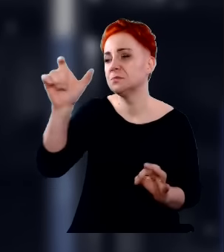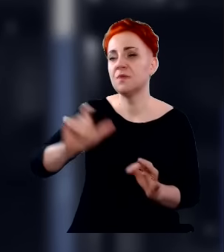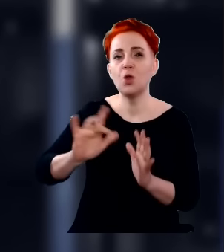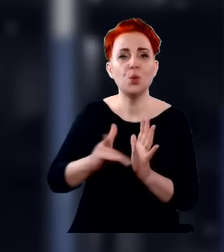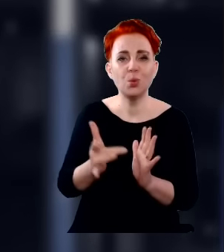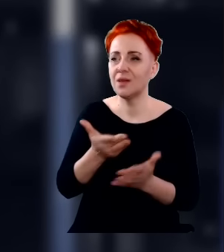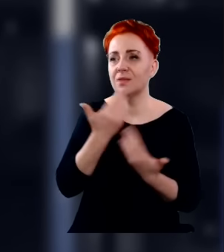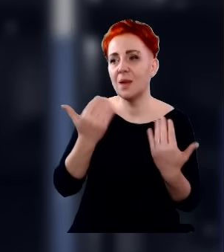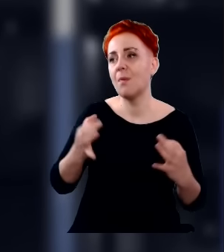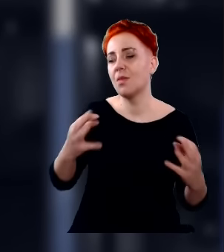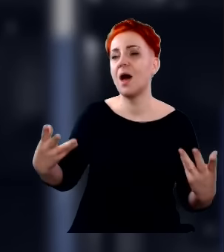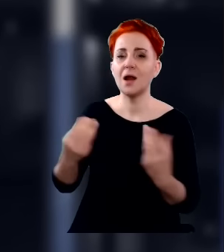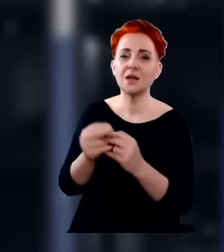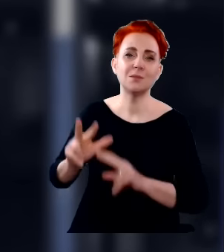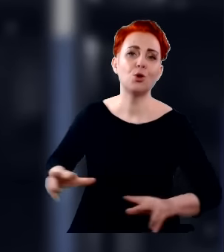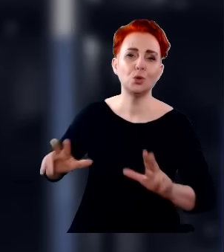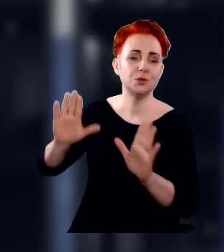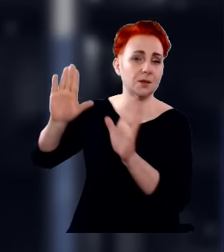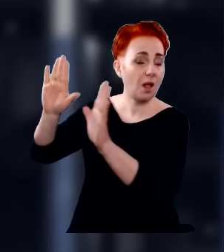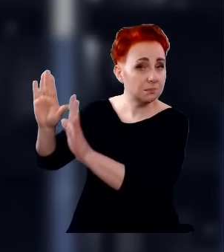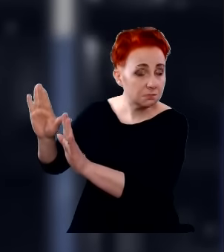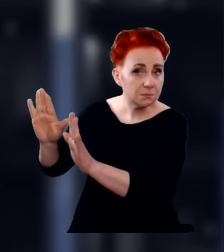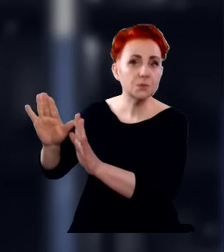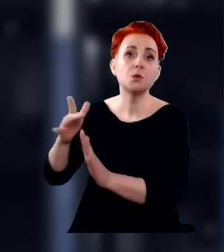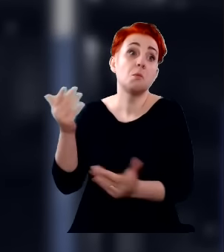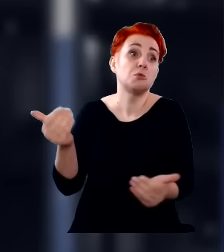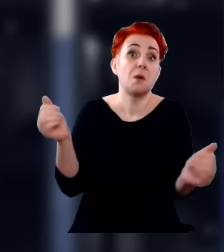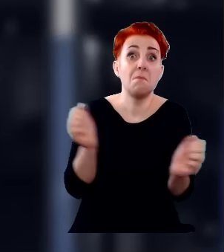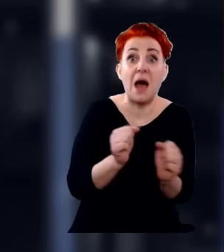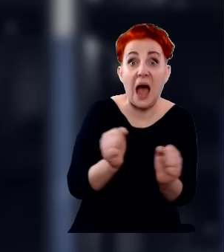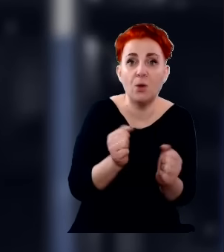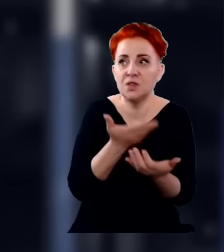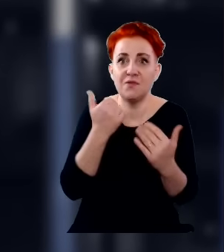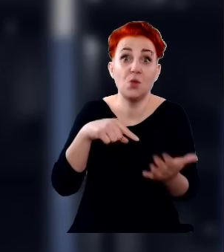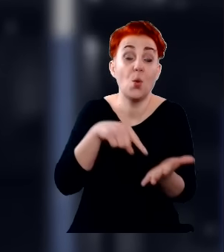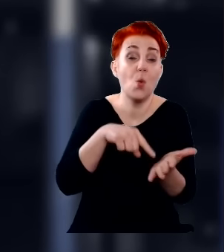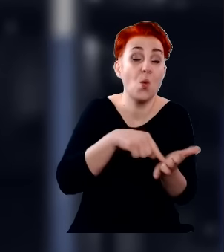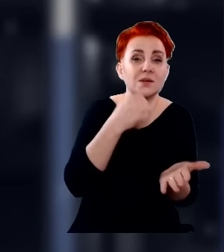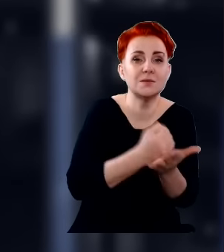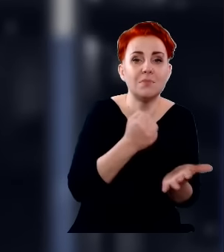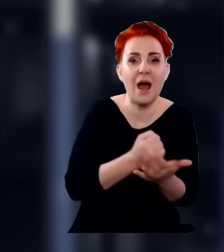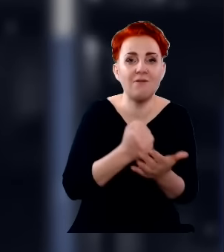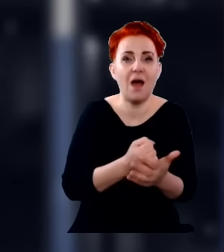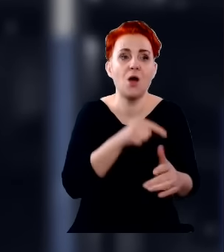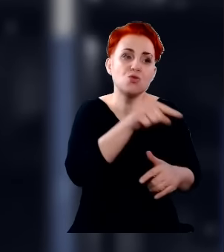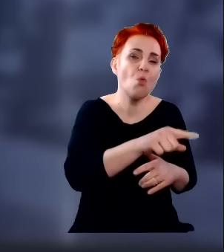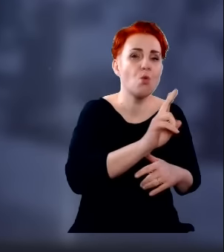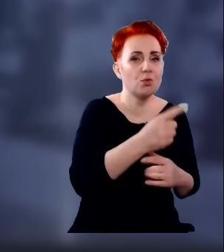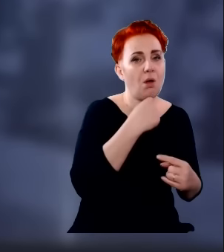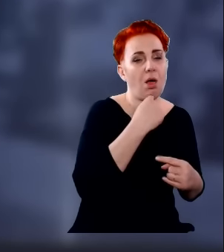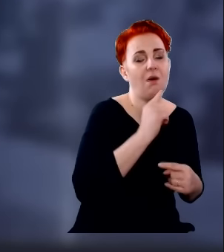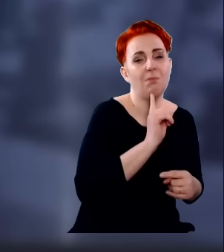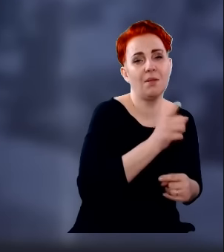bo spędza czas z rodziną, no to bał się może zostawić tę sprawę podwładnym.